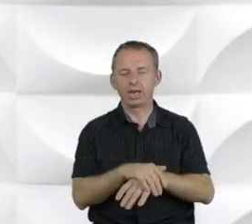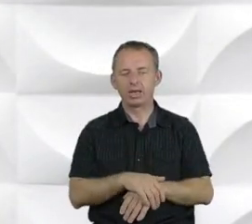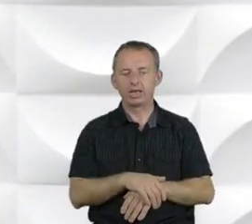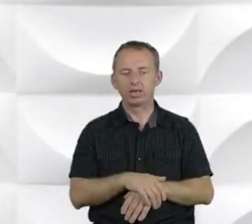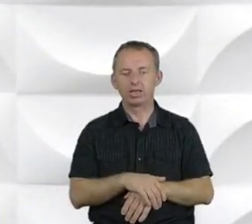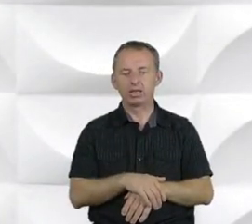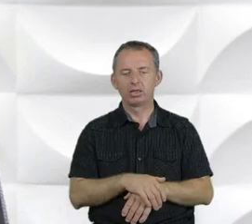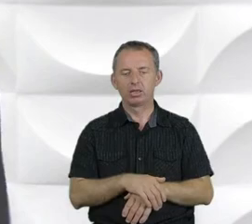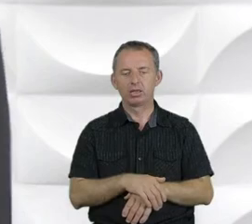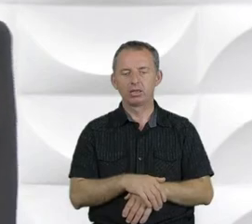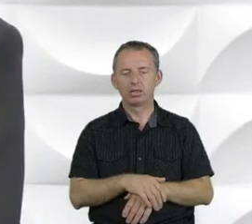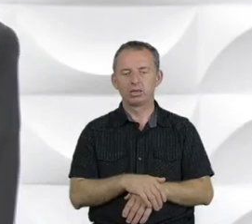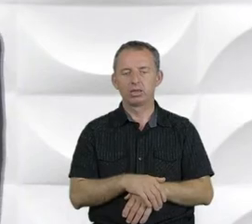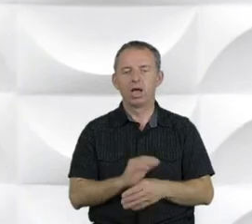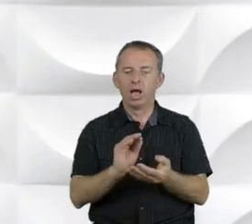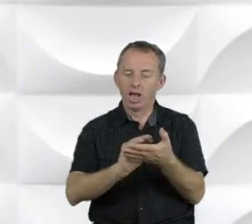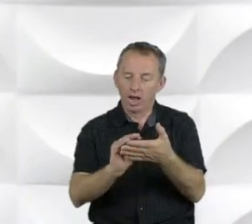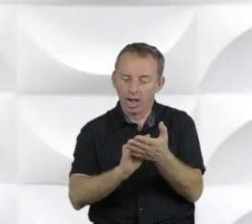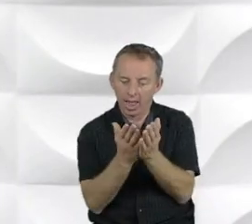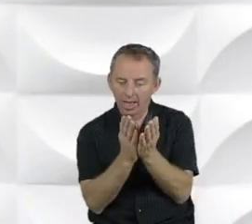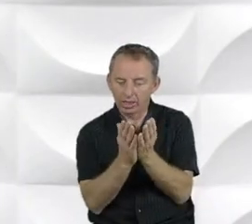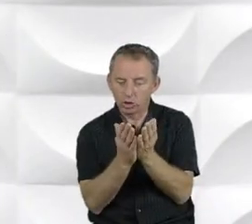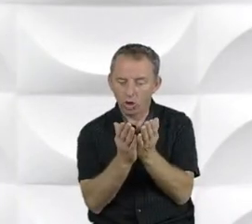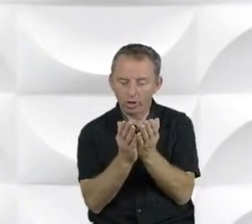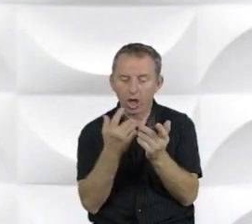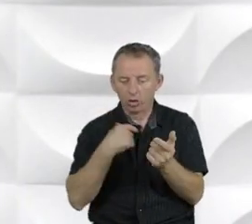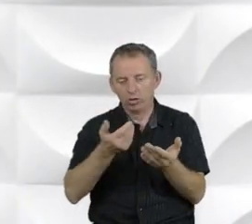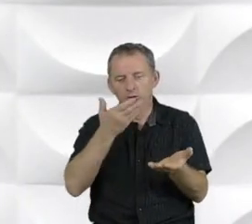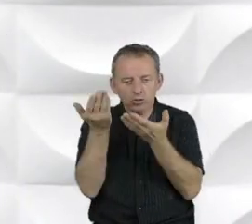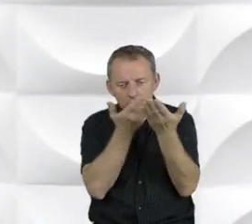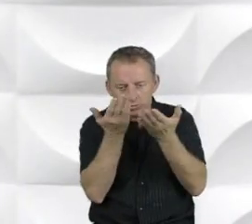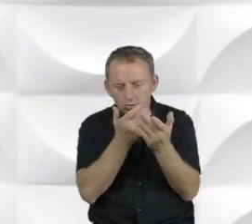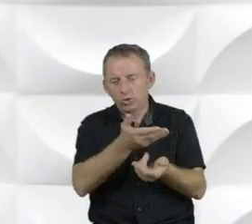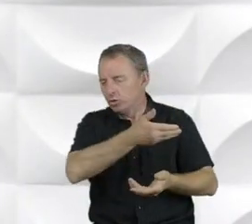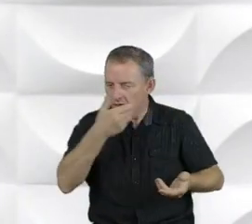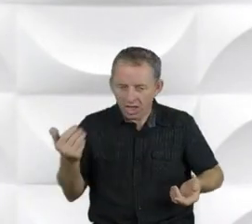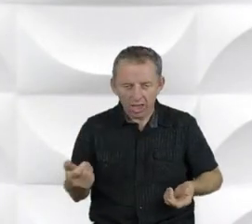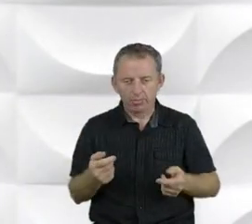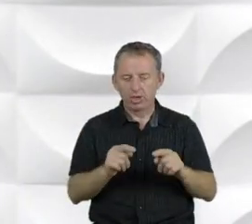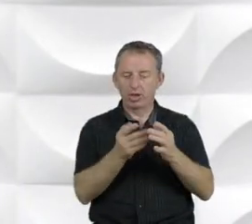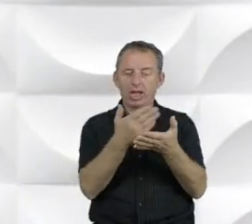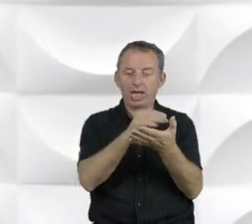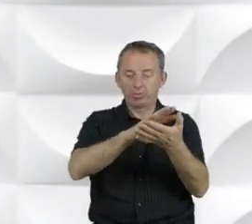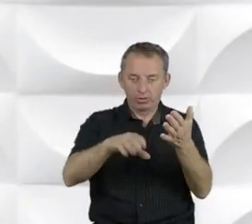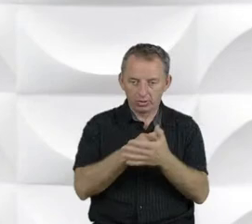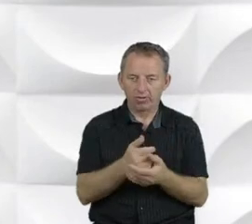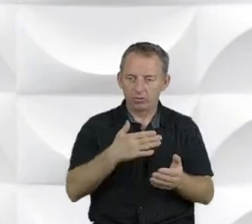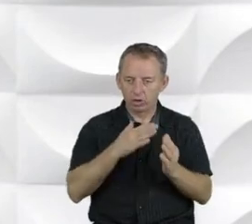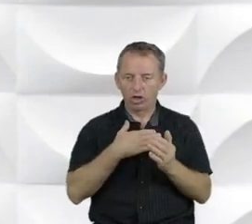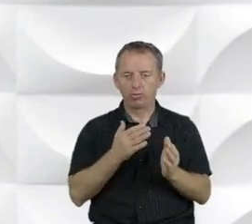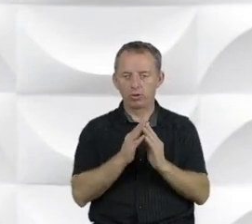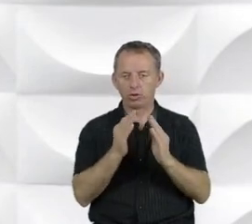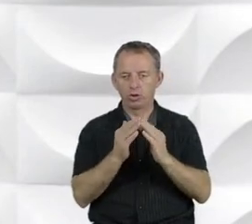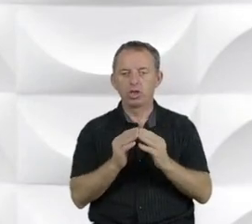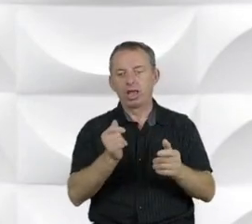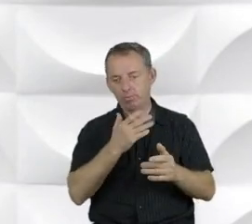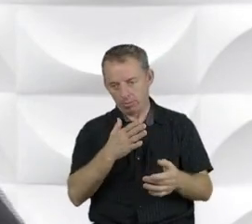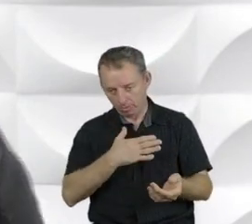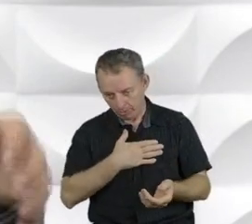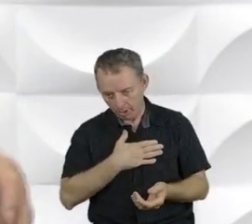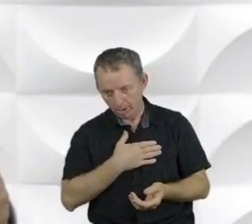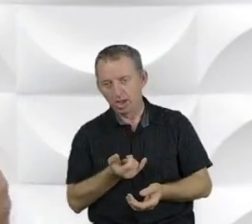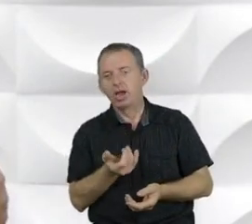był lektor, który czytał. Nie miał każdy Pisma Świętego w domu, jak my to mamy